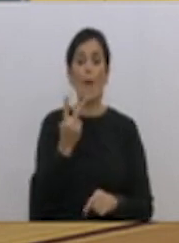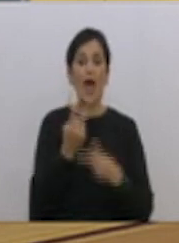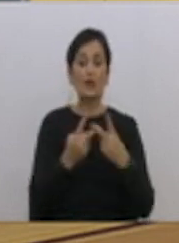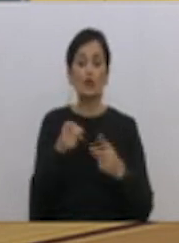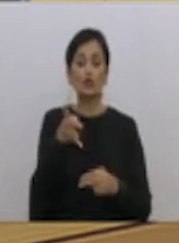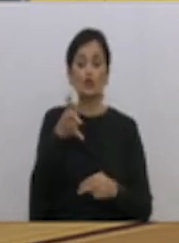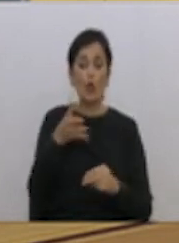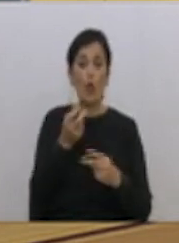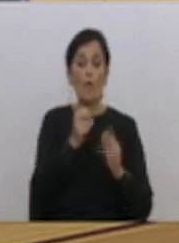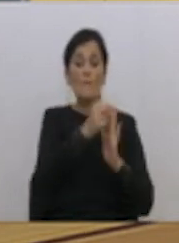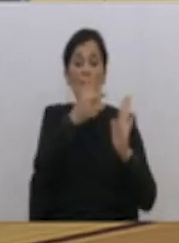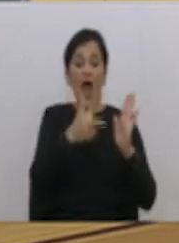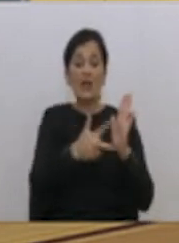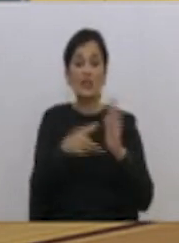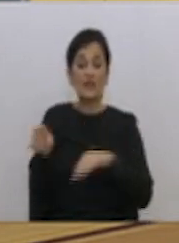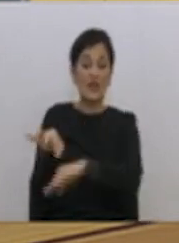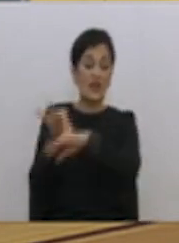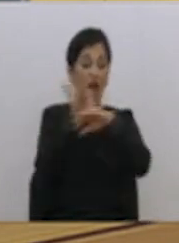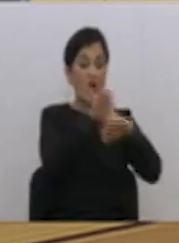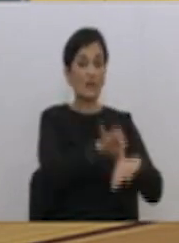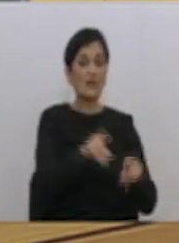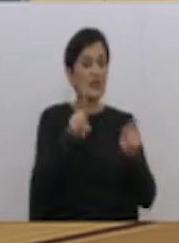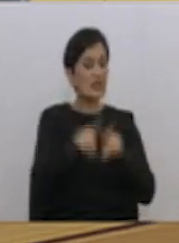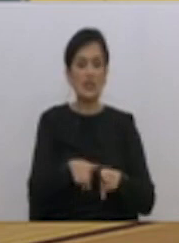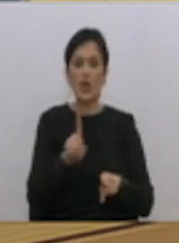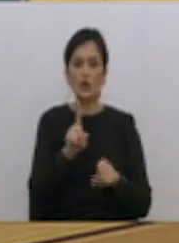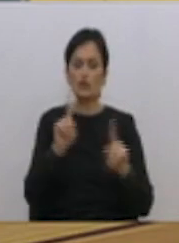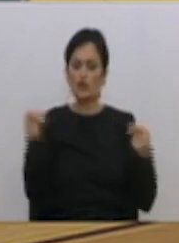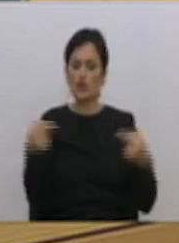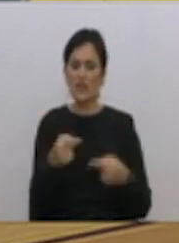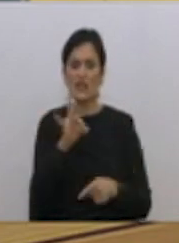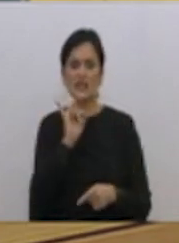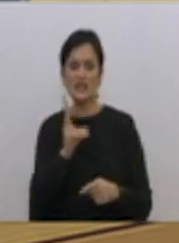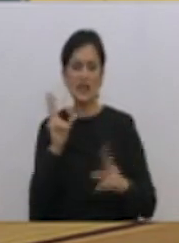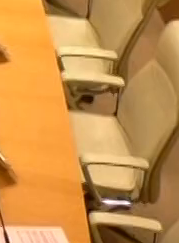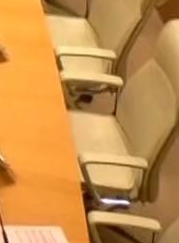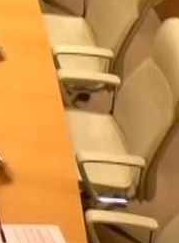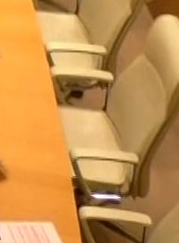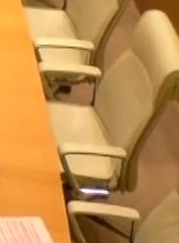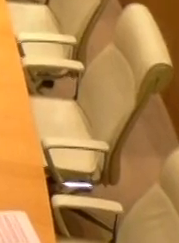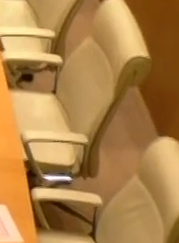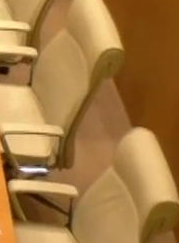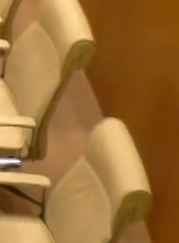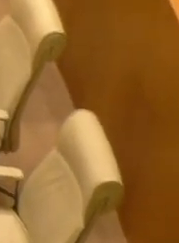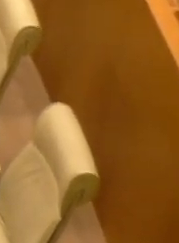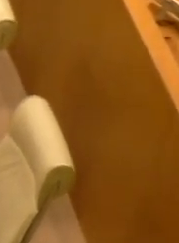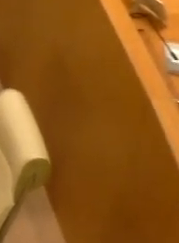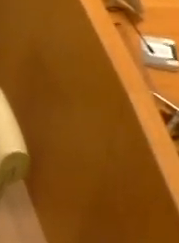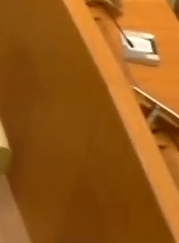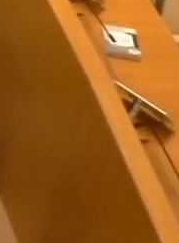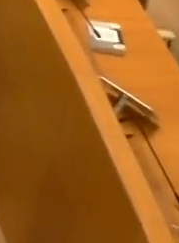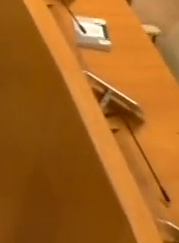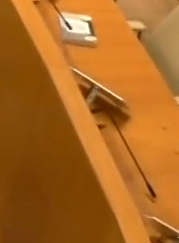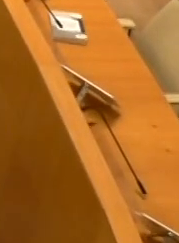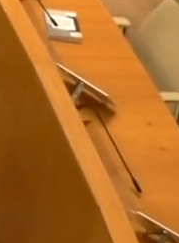დაწესებულებიდან 18 დაწესებულებაში მისი გადაყვანა ისე მოხდა, რომ არ მომხდარა შესაბამისი რისკების გათვალისწინება. სახალხო დამცველი აცხადებს, რომ